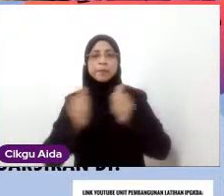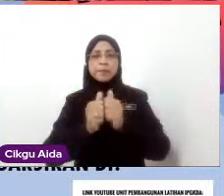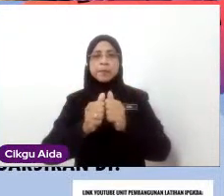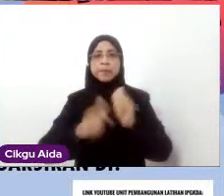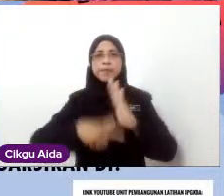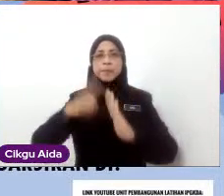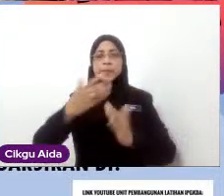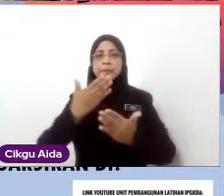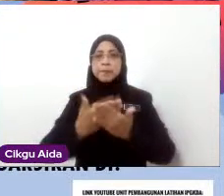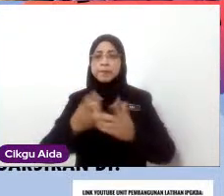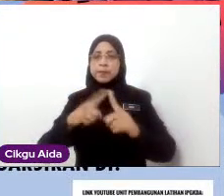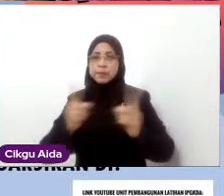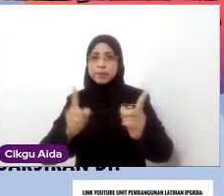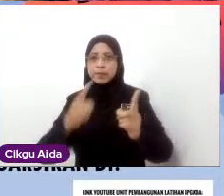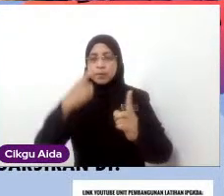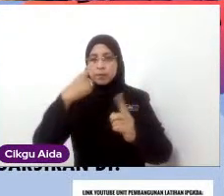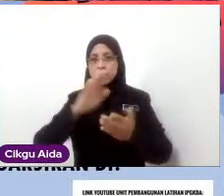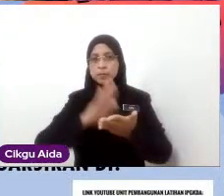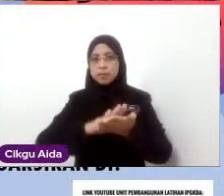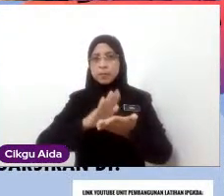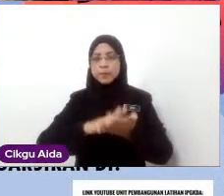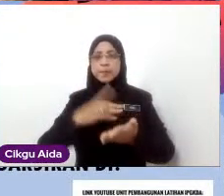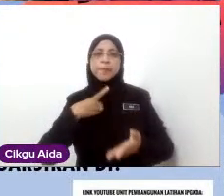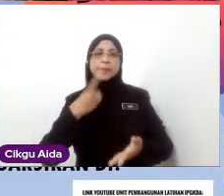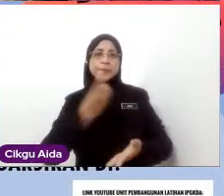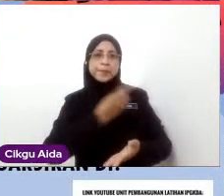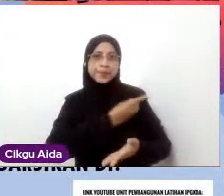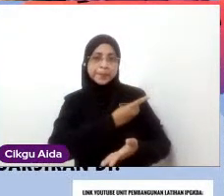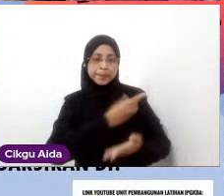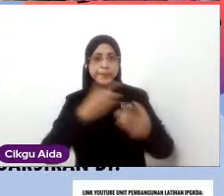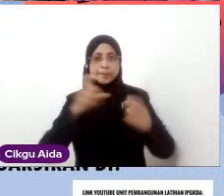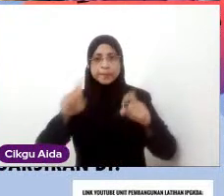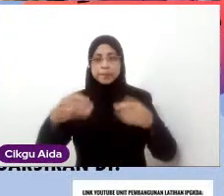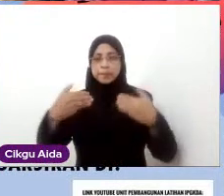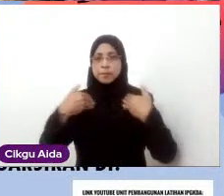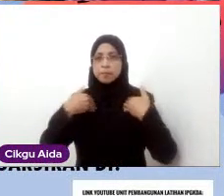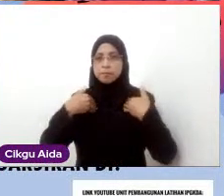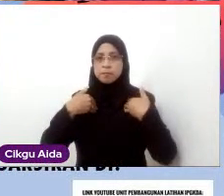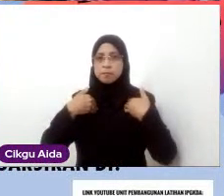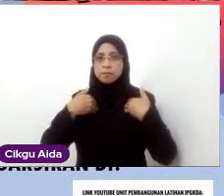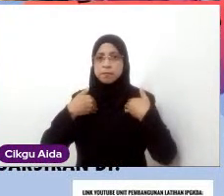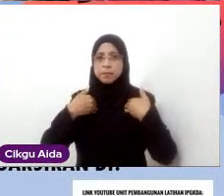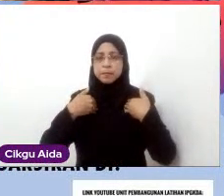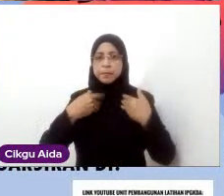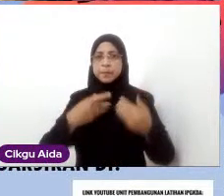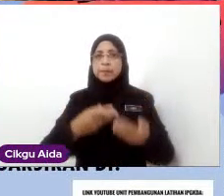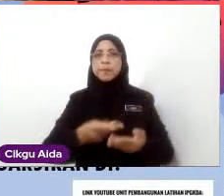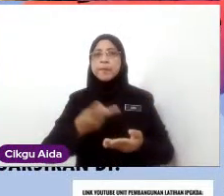adalah sebagai suatu bahan yang boleh buat murid nampak dengan lebih jelas.